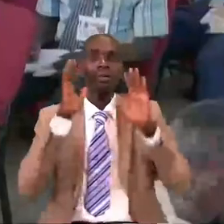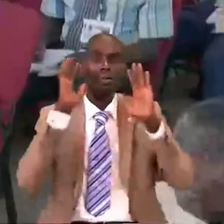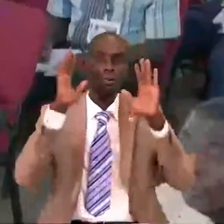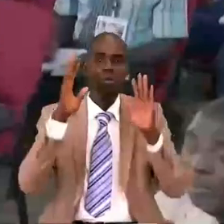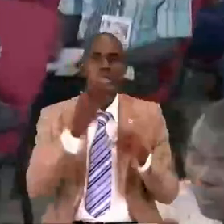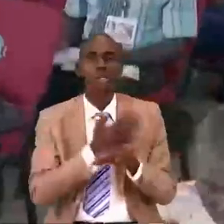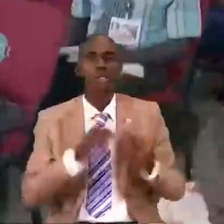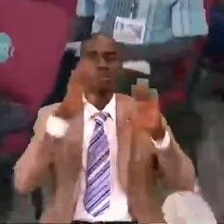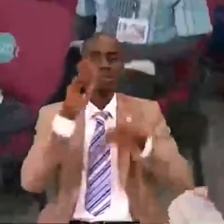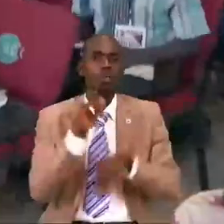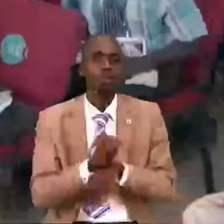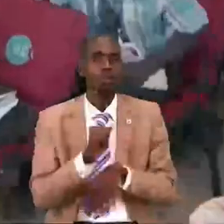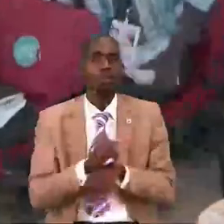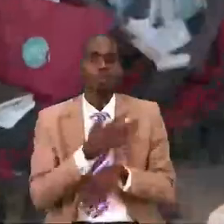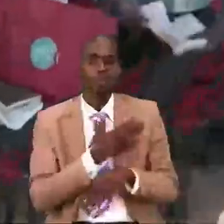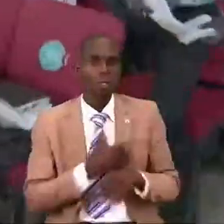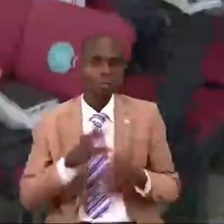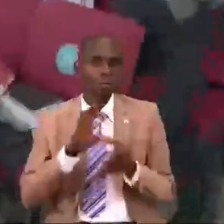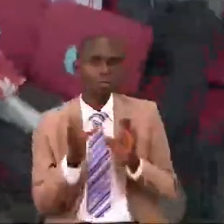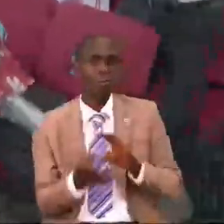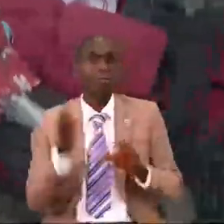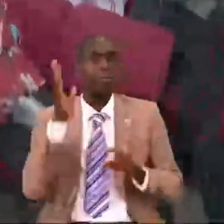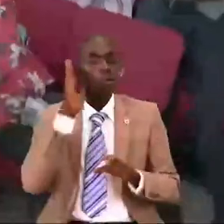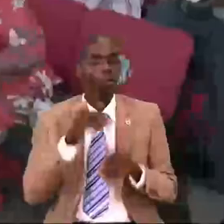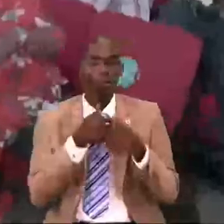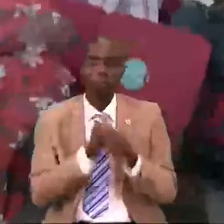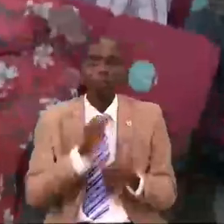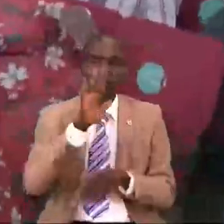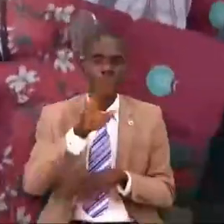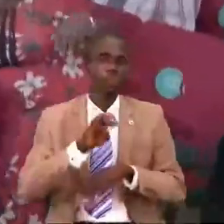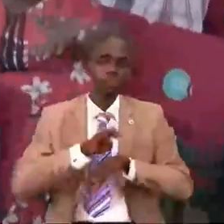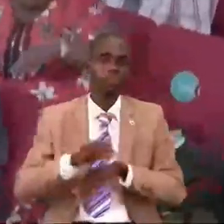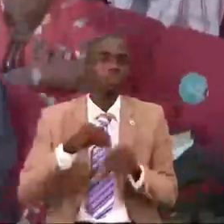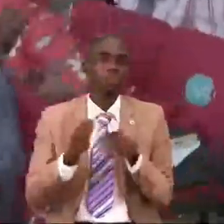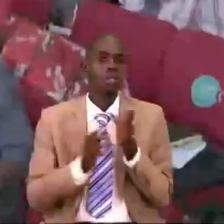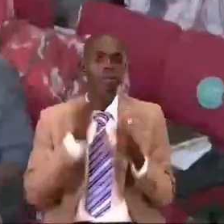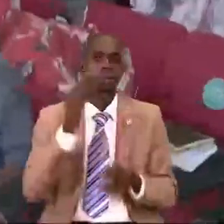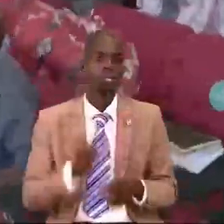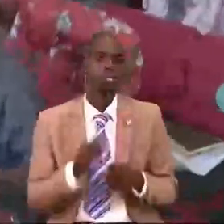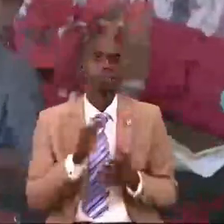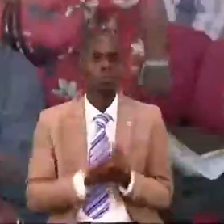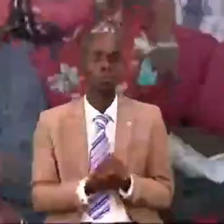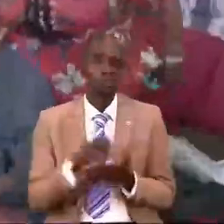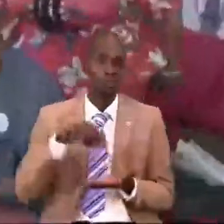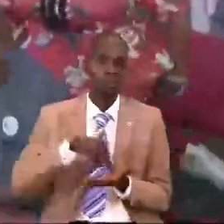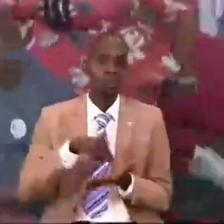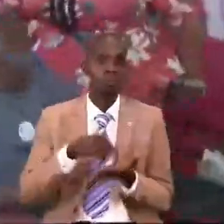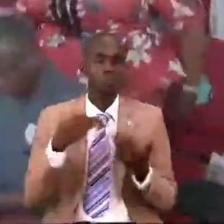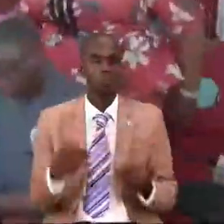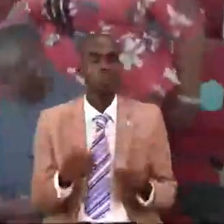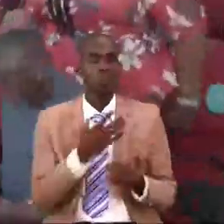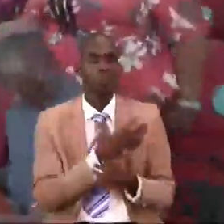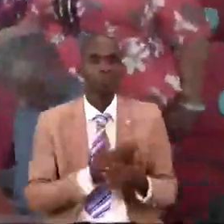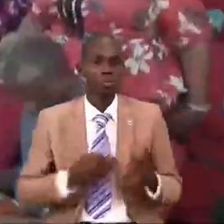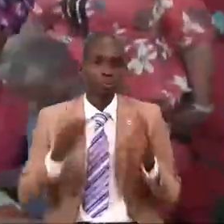ministère au nom de Jésus. Levons-nous maintenant et parlons à Dieu. Réclamons ce que Dieu a promis faire. Levons-nous